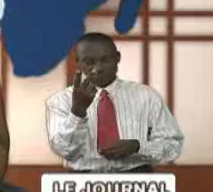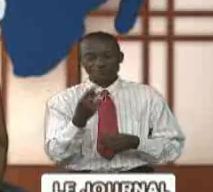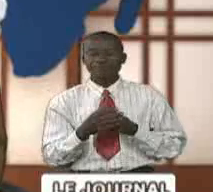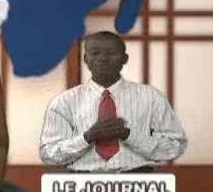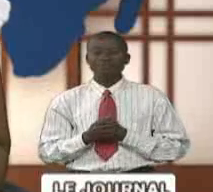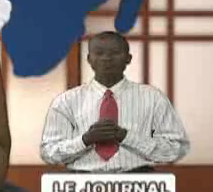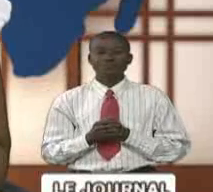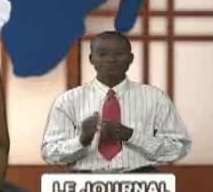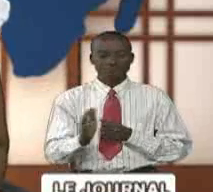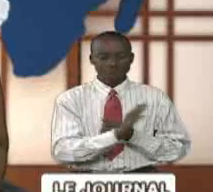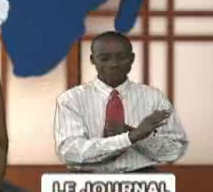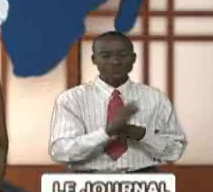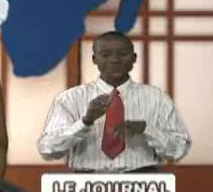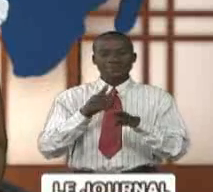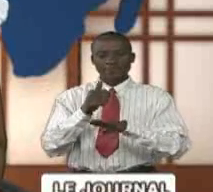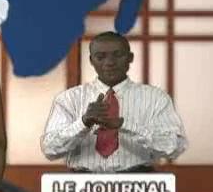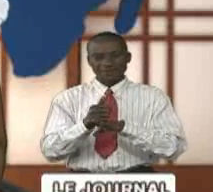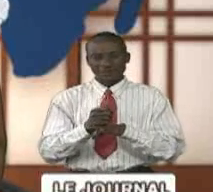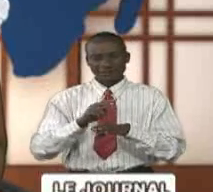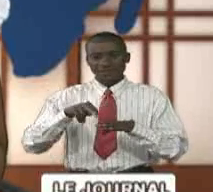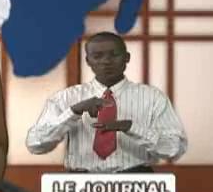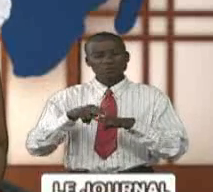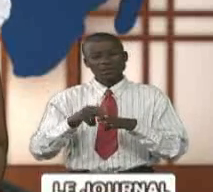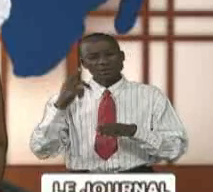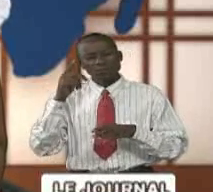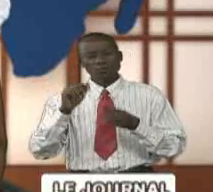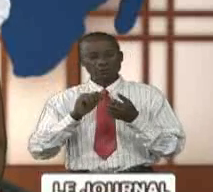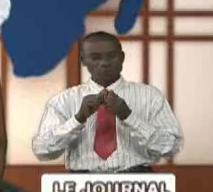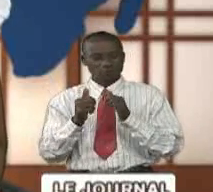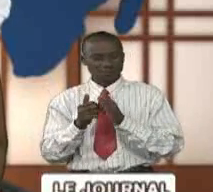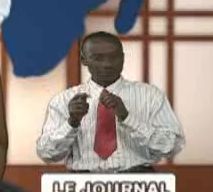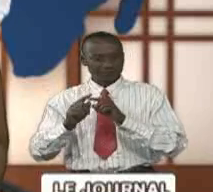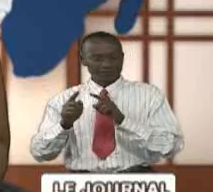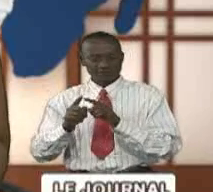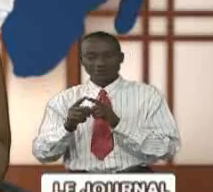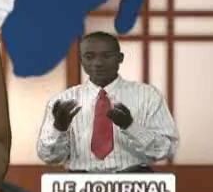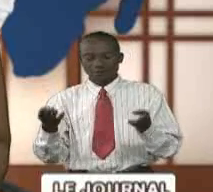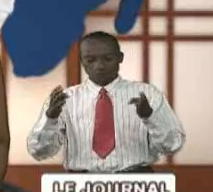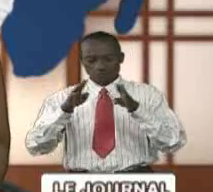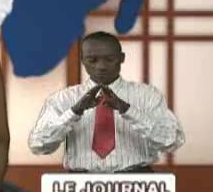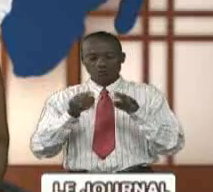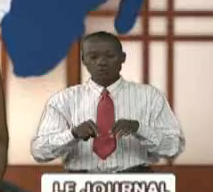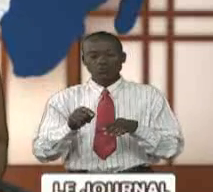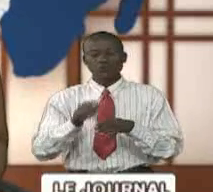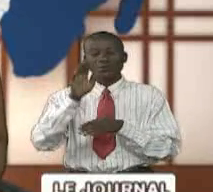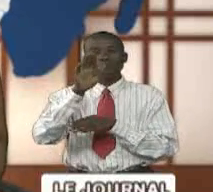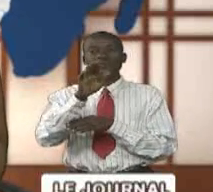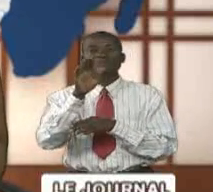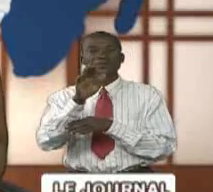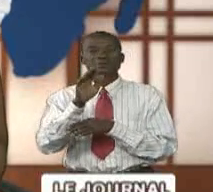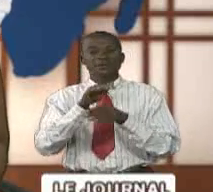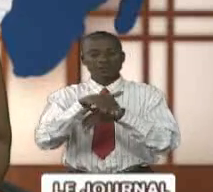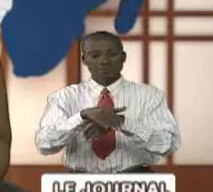L'atelier national sur la procédure contentieuse douanière a fermé ses portes cet après-midi. Les participants ont réussi